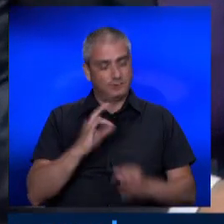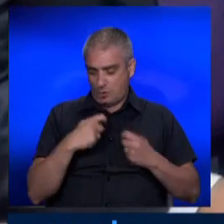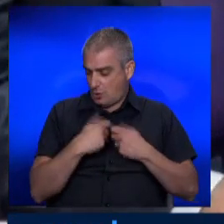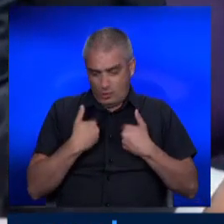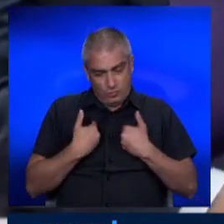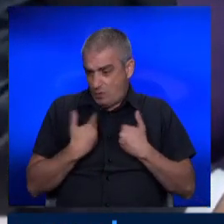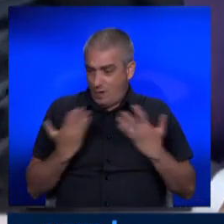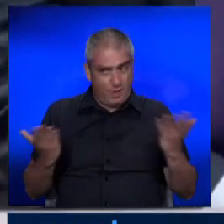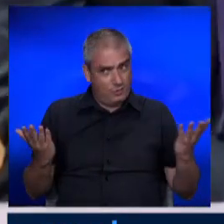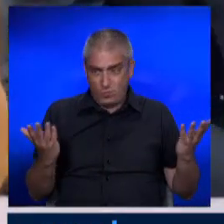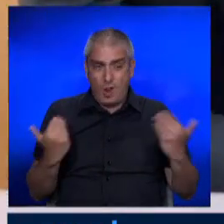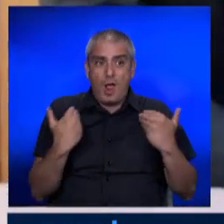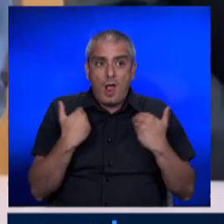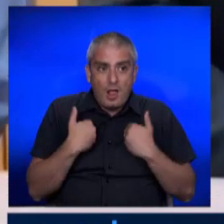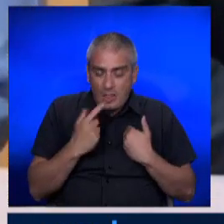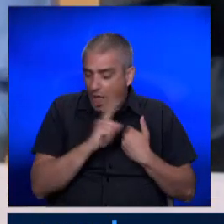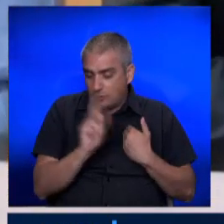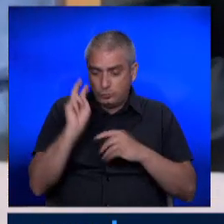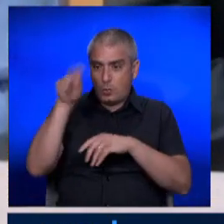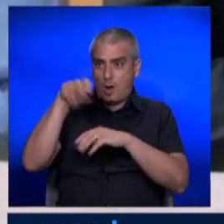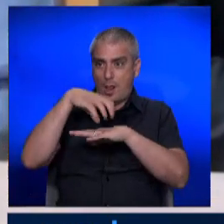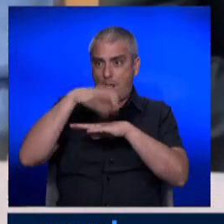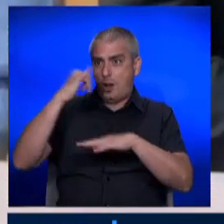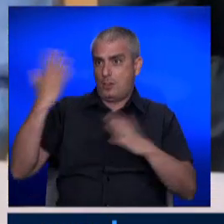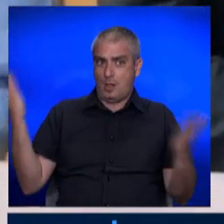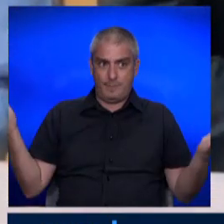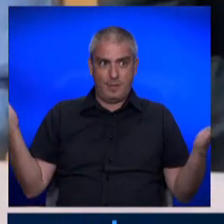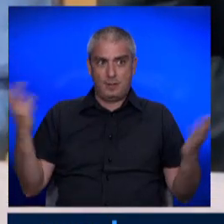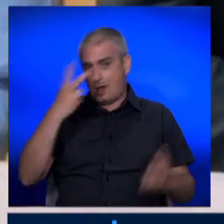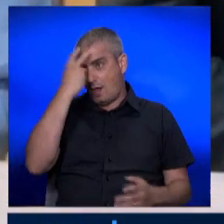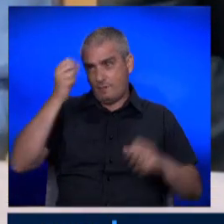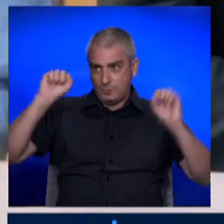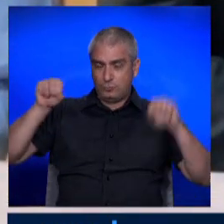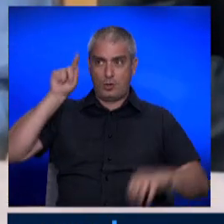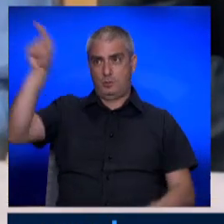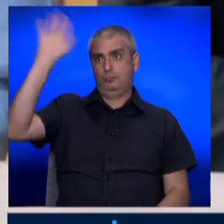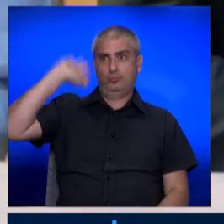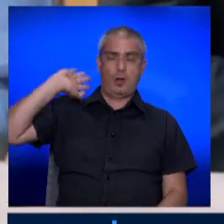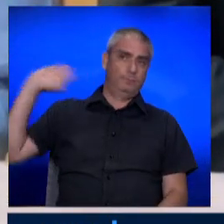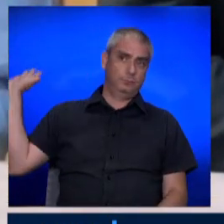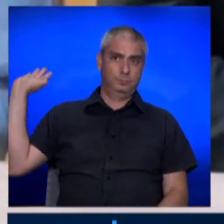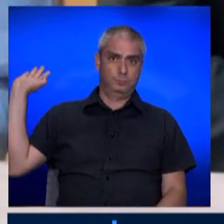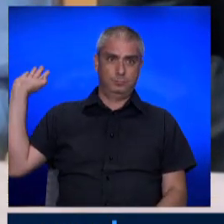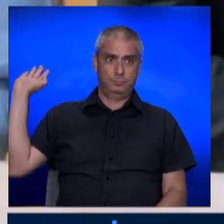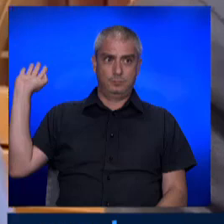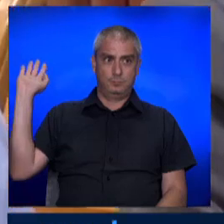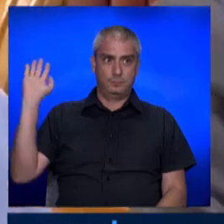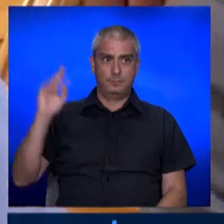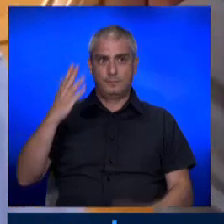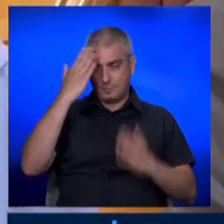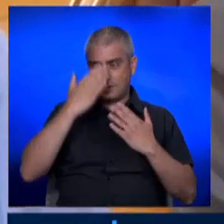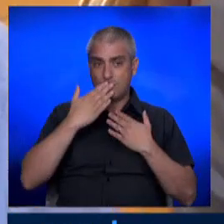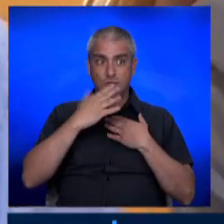לנו, אנחנו אסורים לעלות שם. הערבים הם השולטים שם. ברוך השם.